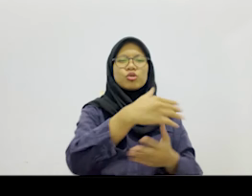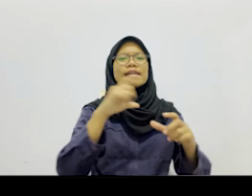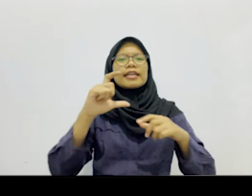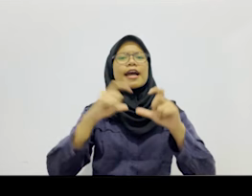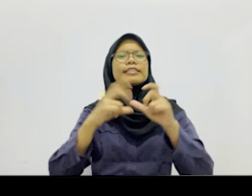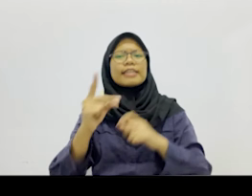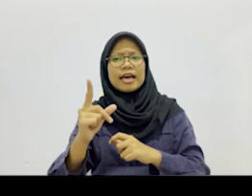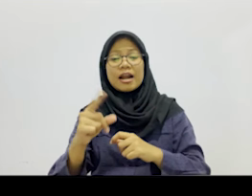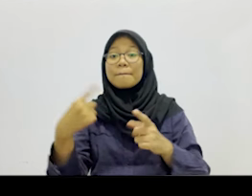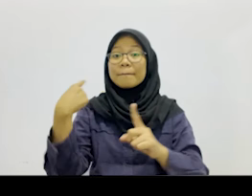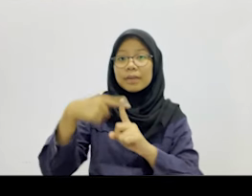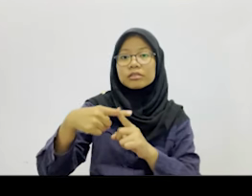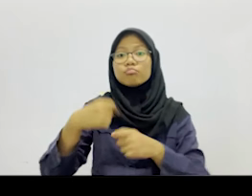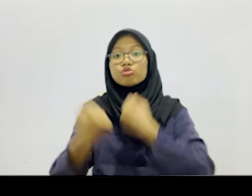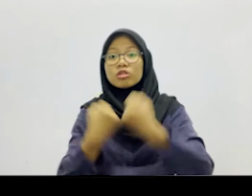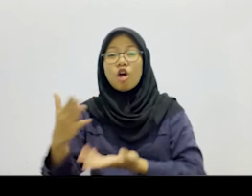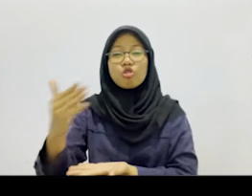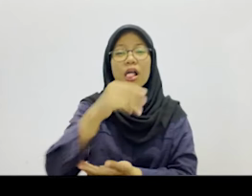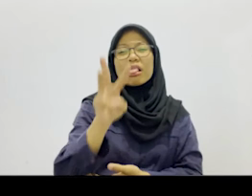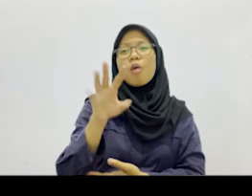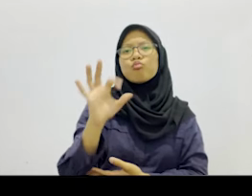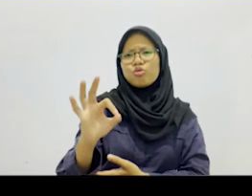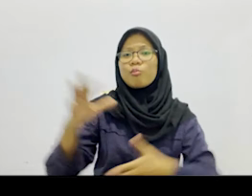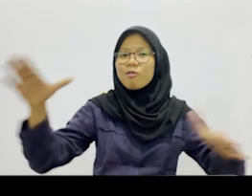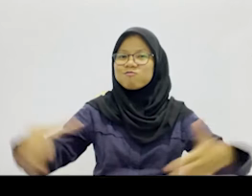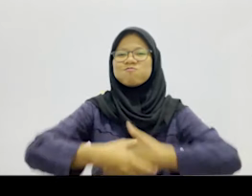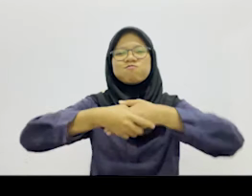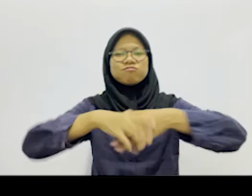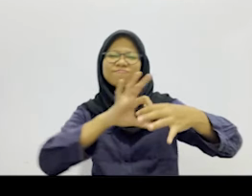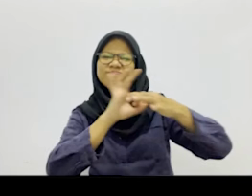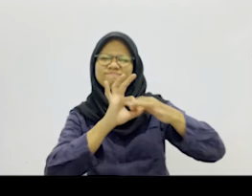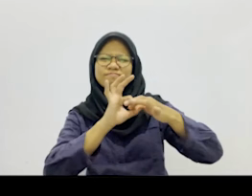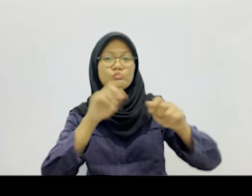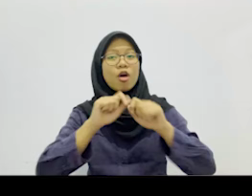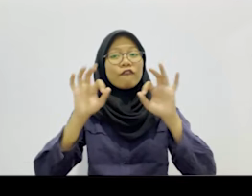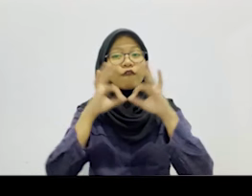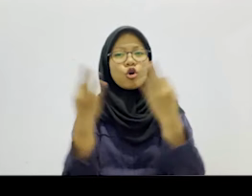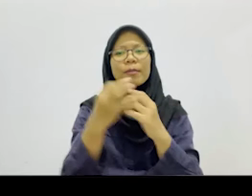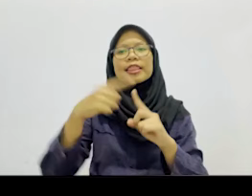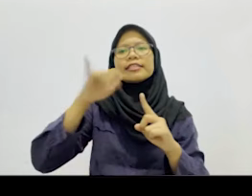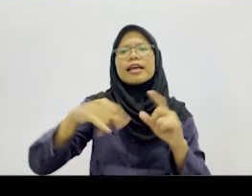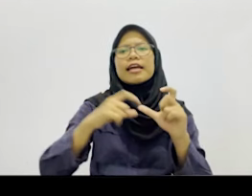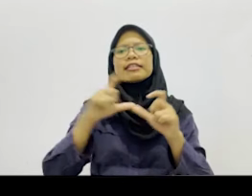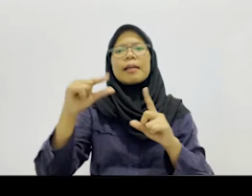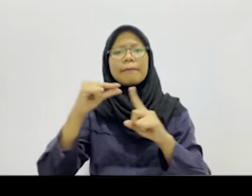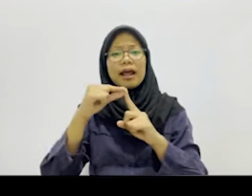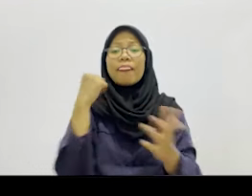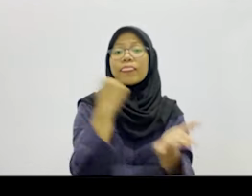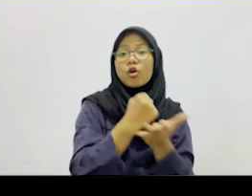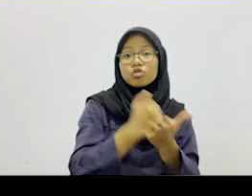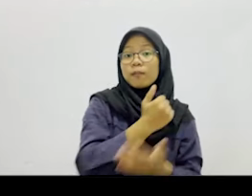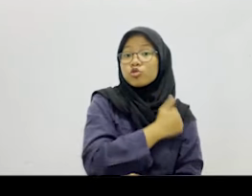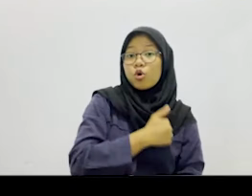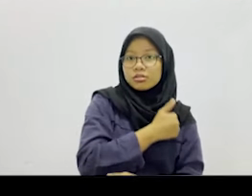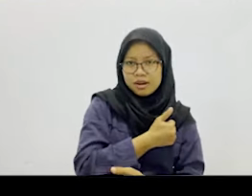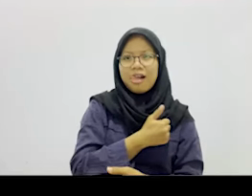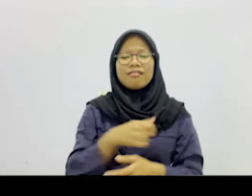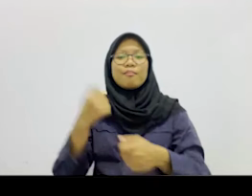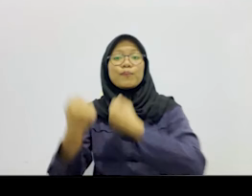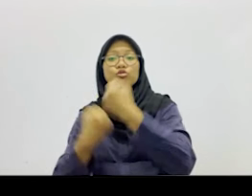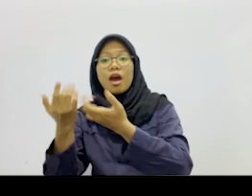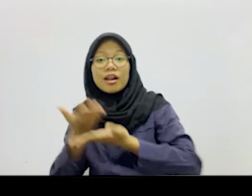Martebing Mandiri. Setahun setelah workshop kemitraan Resbound, pemerintah daerah Langkat dan Serdang Bedagai mengeluarkan